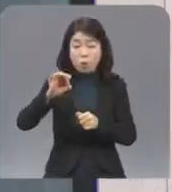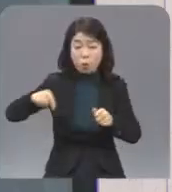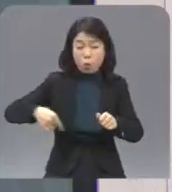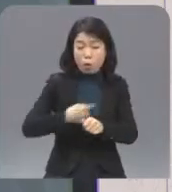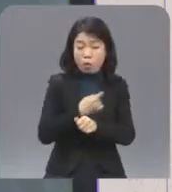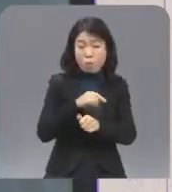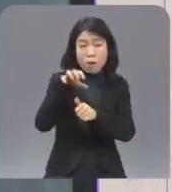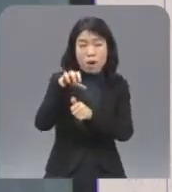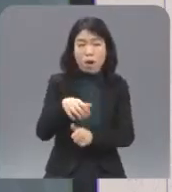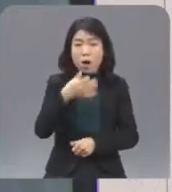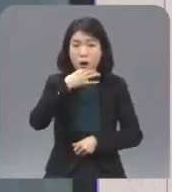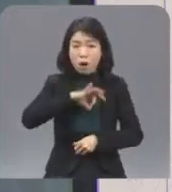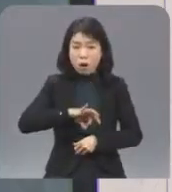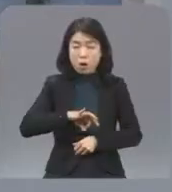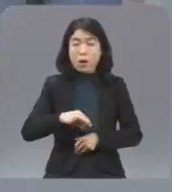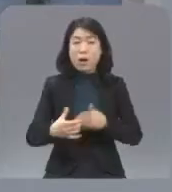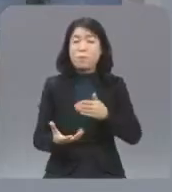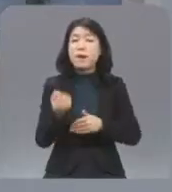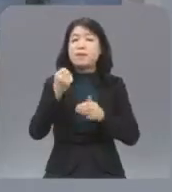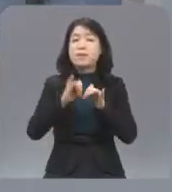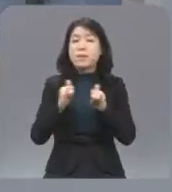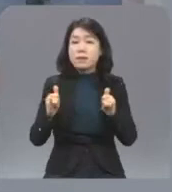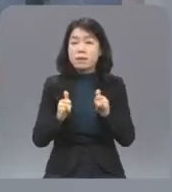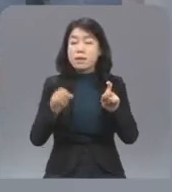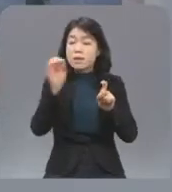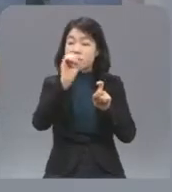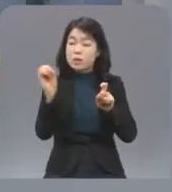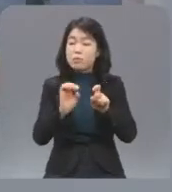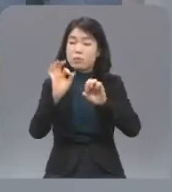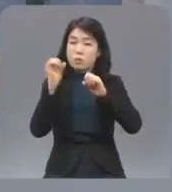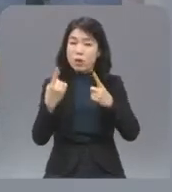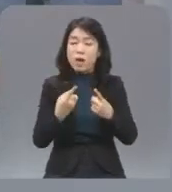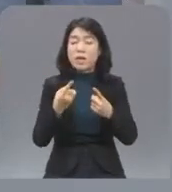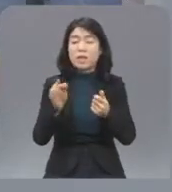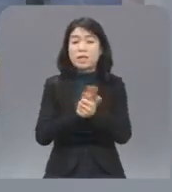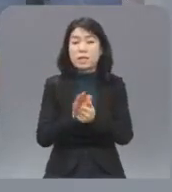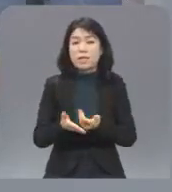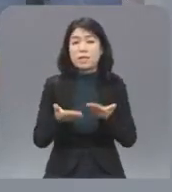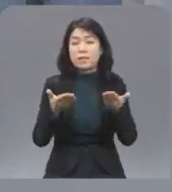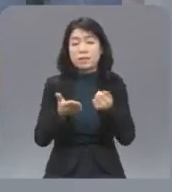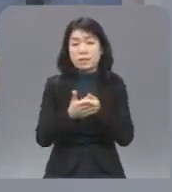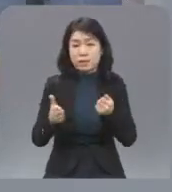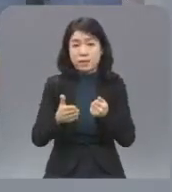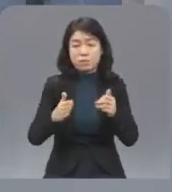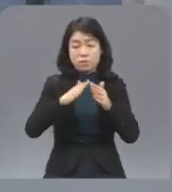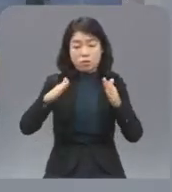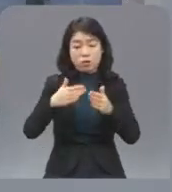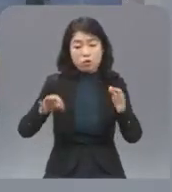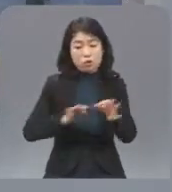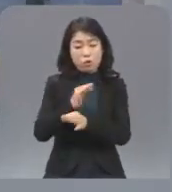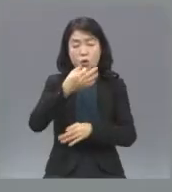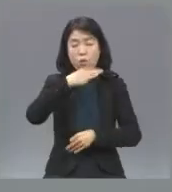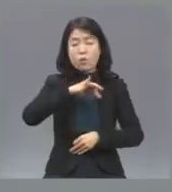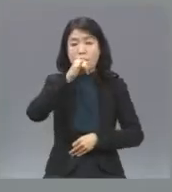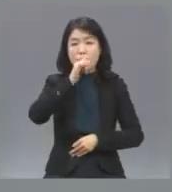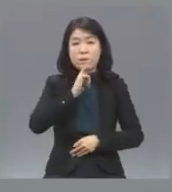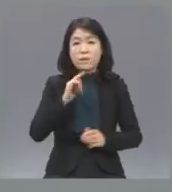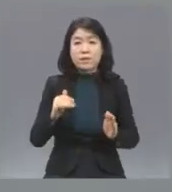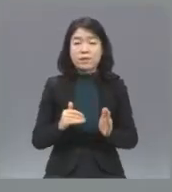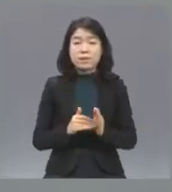억제효과가 지역화폐 를 구입하는 소비자에게 는 10% 의 할인 혜택이 주어져 서 가정 경제에도 도움이 되는 것으로